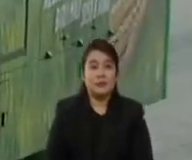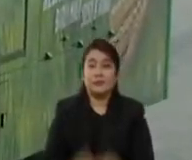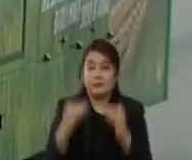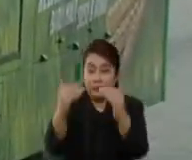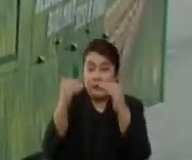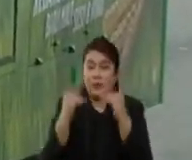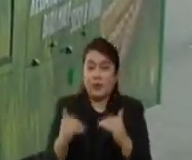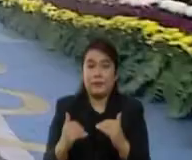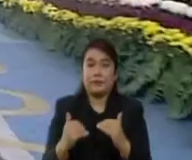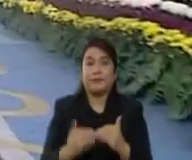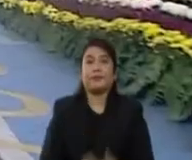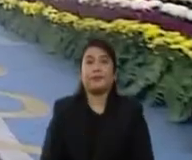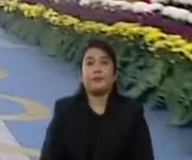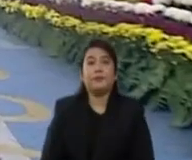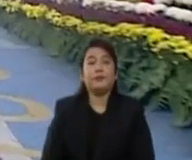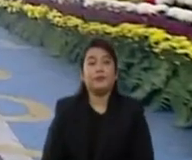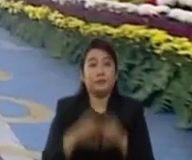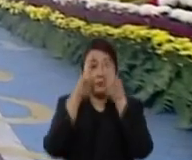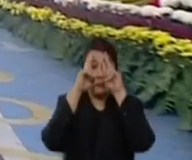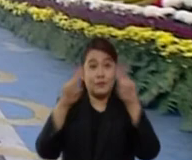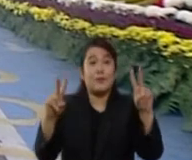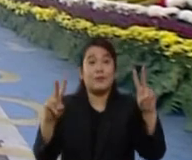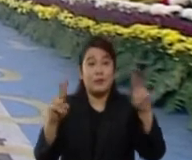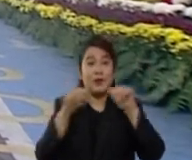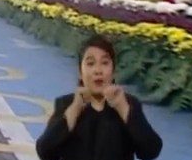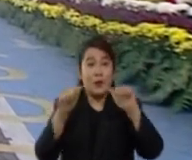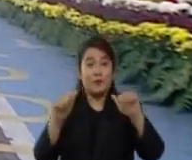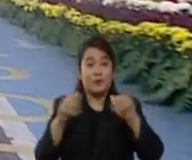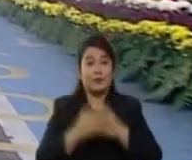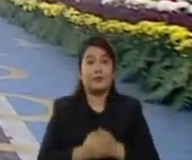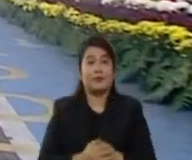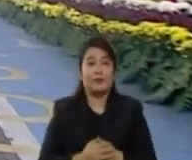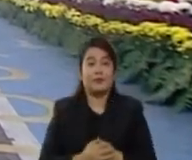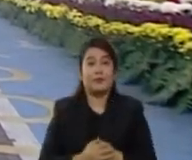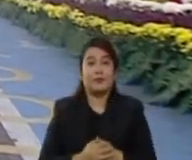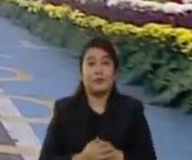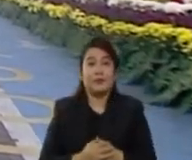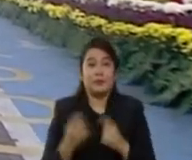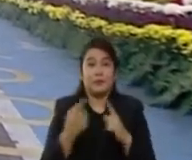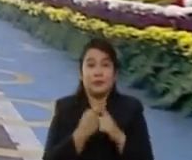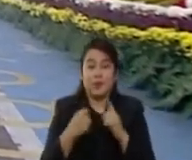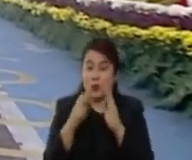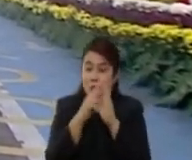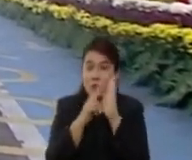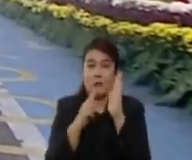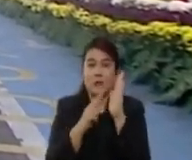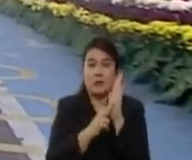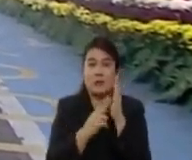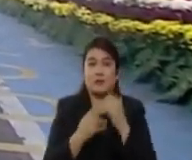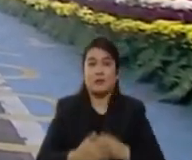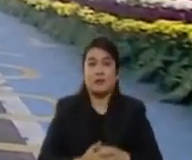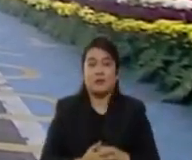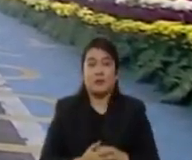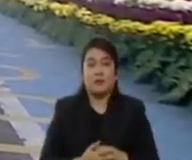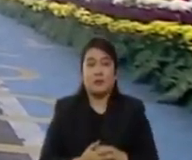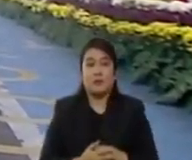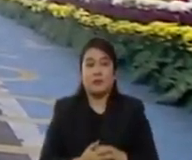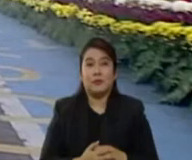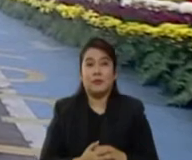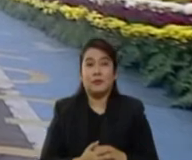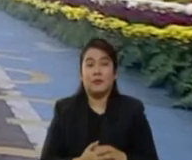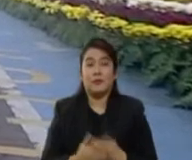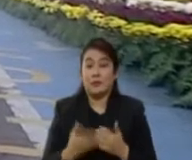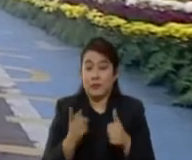Berikut ialah segmen ketenteraman awam terdiri daripada agensi penguatkuasaan undang-undang.